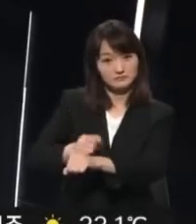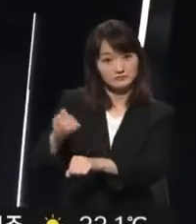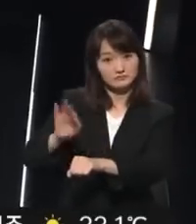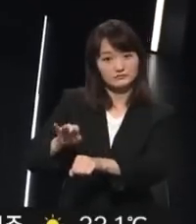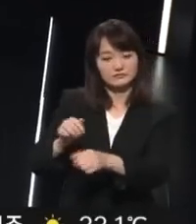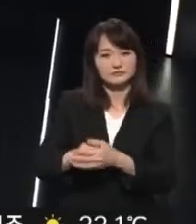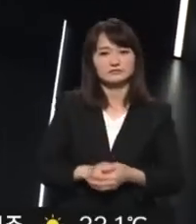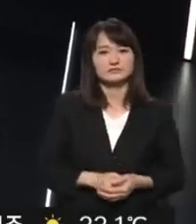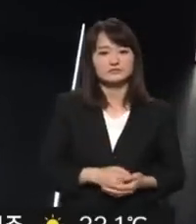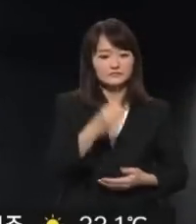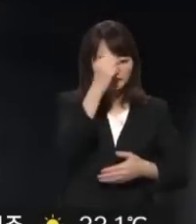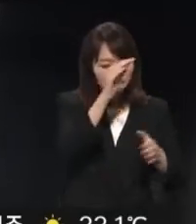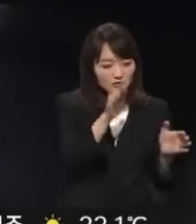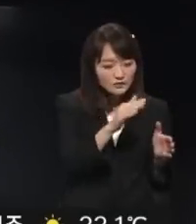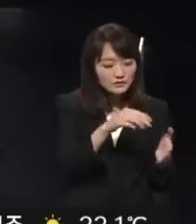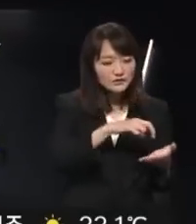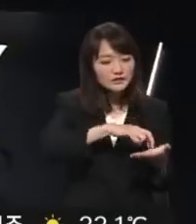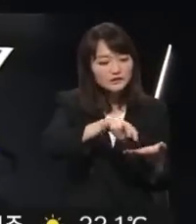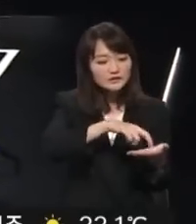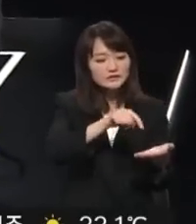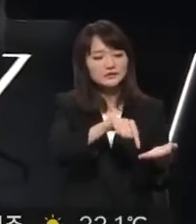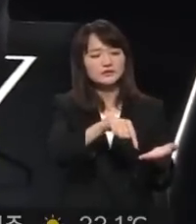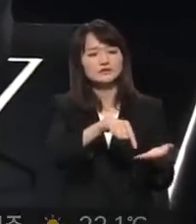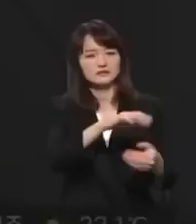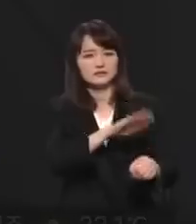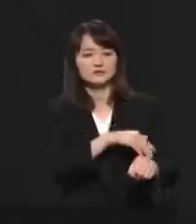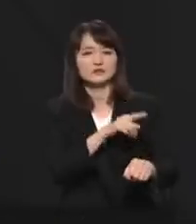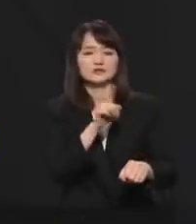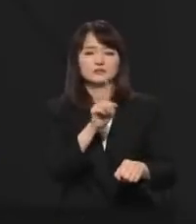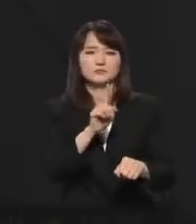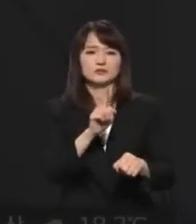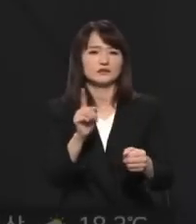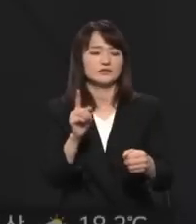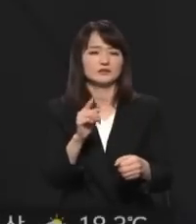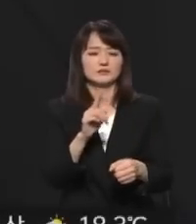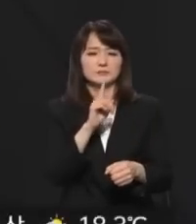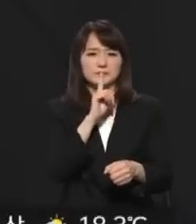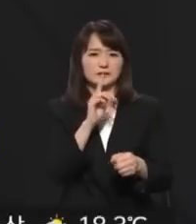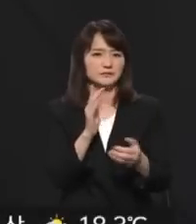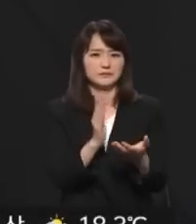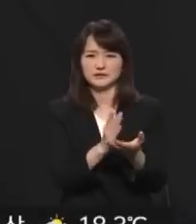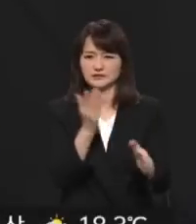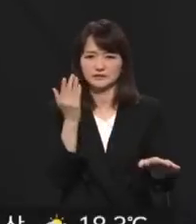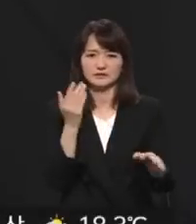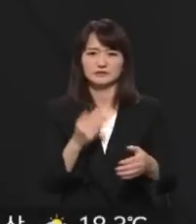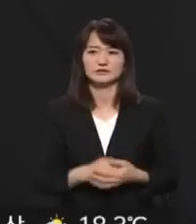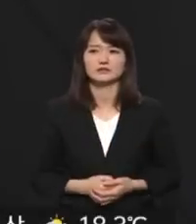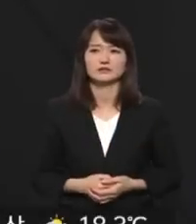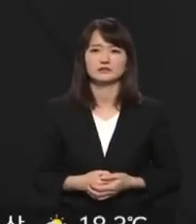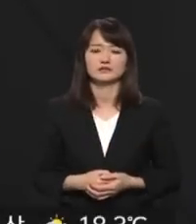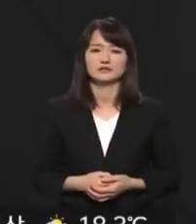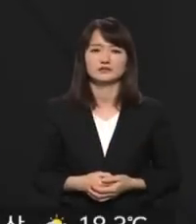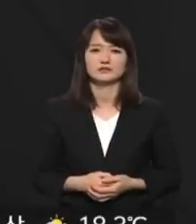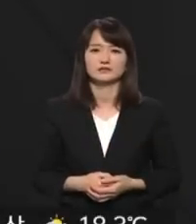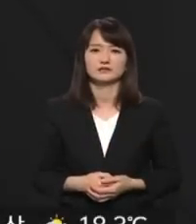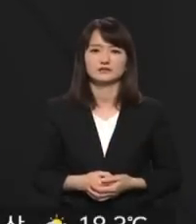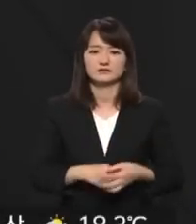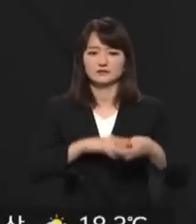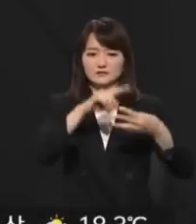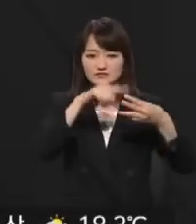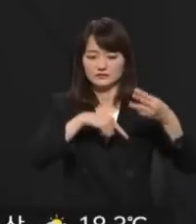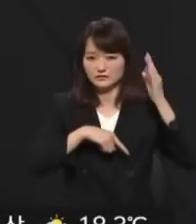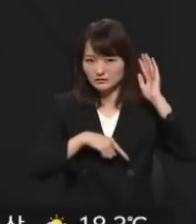아까 전에 sns snl에 그런 사회 풍자가 권리다라고 말씀하시고 또 본인이 대학 시절에 이렇게 모의